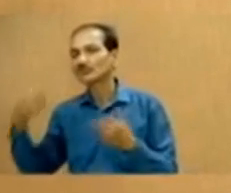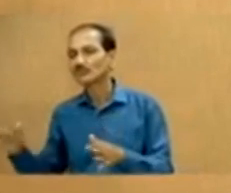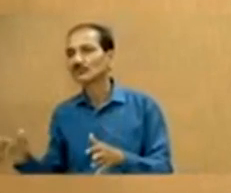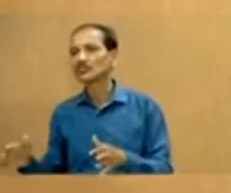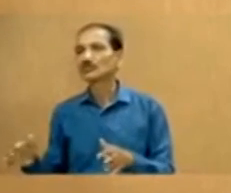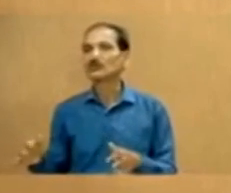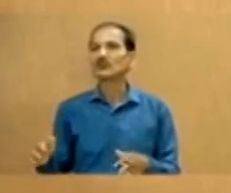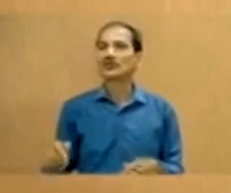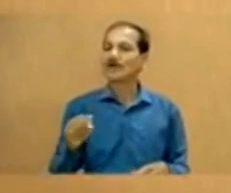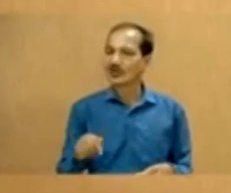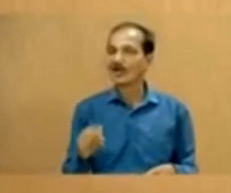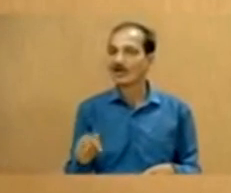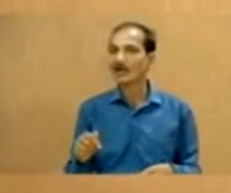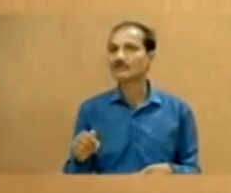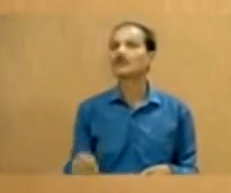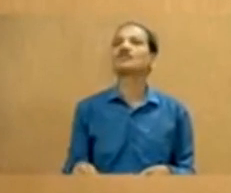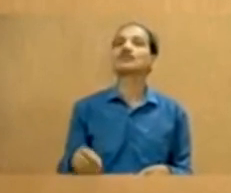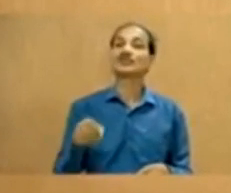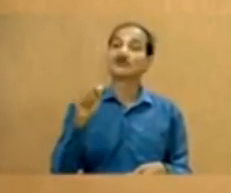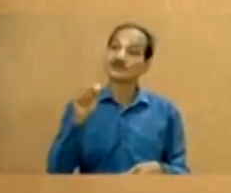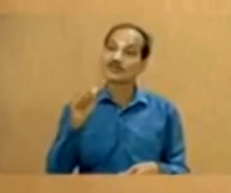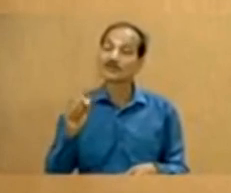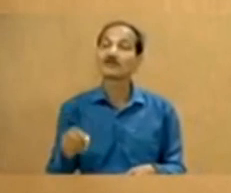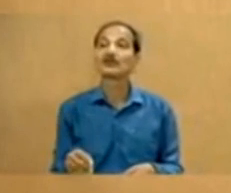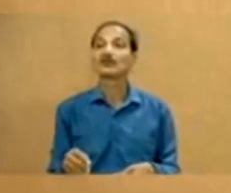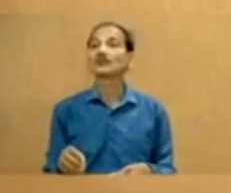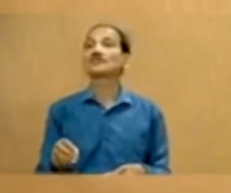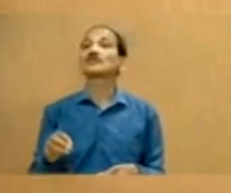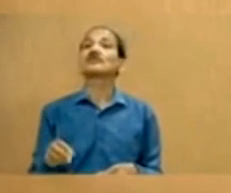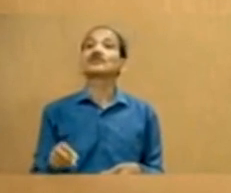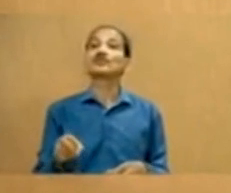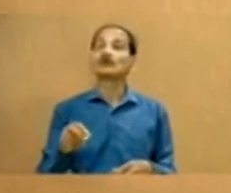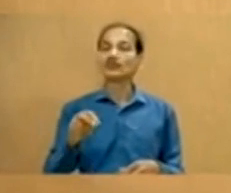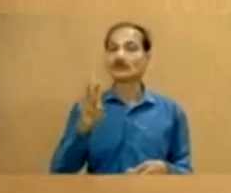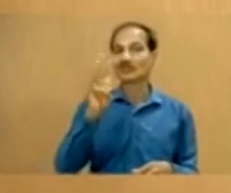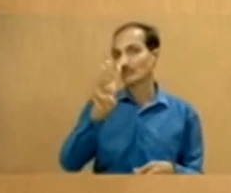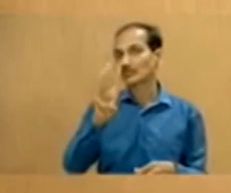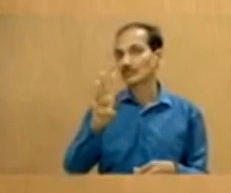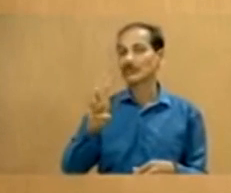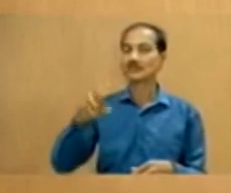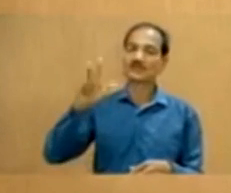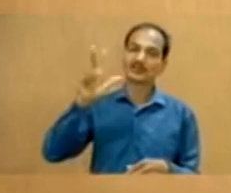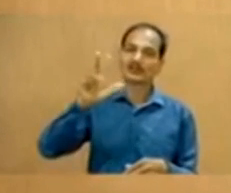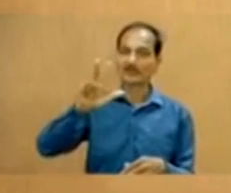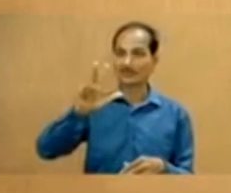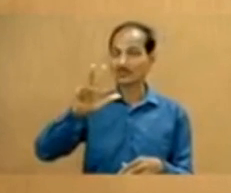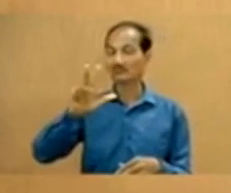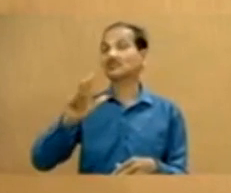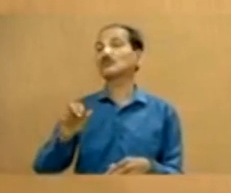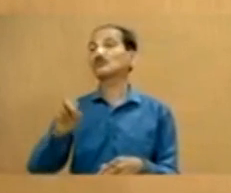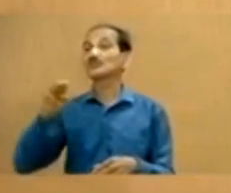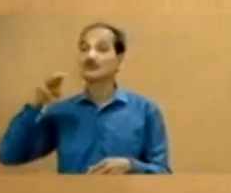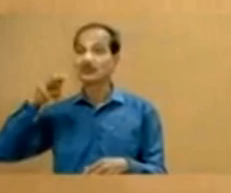ନମ୍ବର ହେଉଛି 38,103, ଅର୍ଥାତ 4,000 ଉର୍ଦ୍ଧ୍ୱ ଲୋକ ଗତ 24 ଘଣ୍ଟାରେ ମୃତ୍ୟୁବରଣ